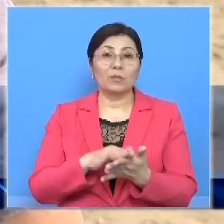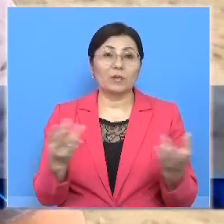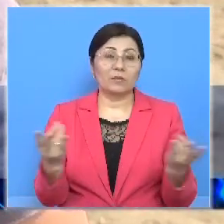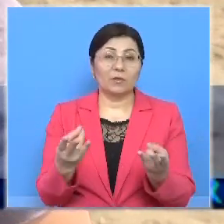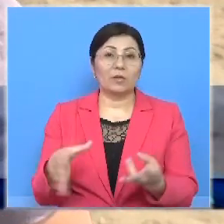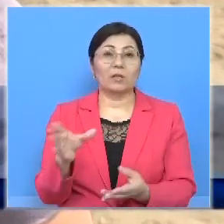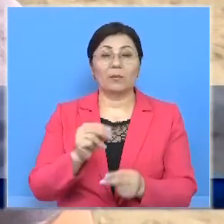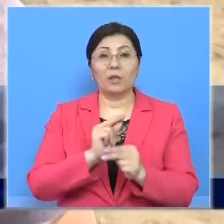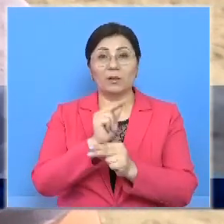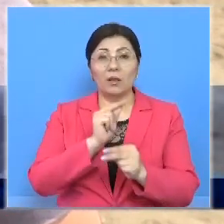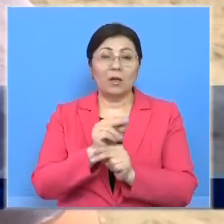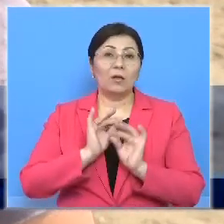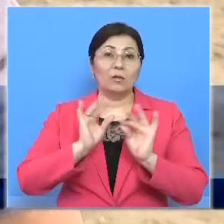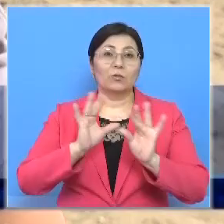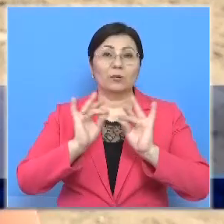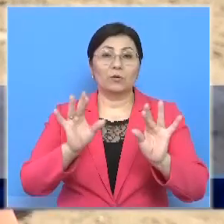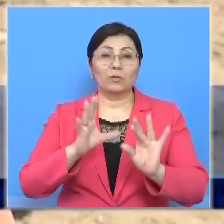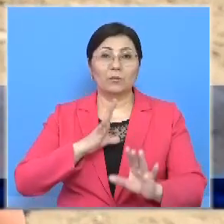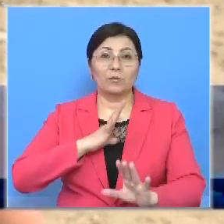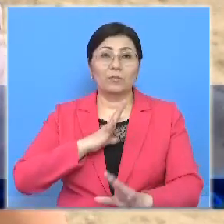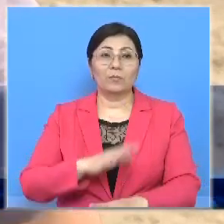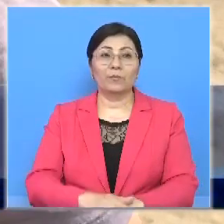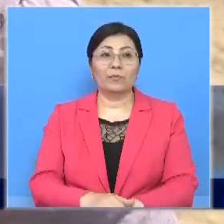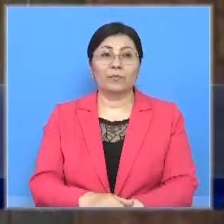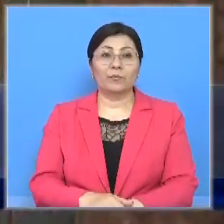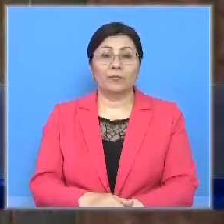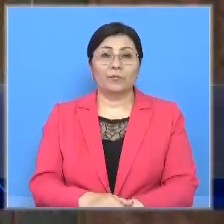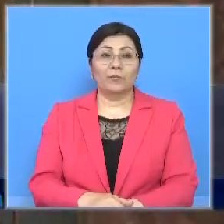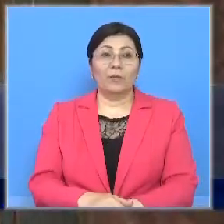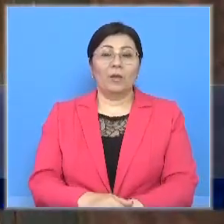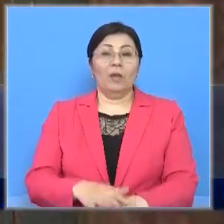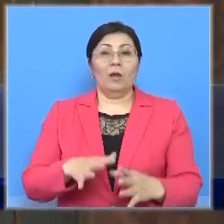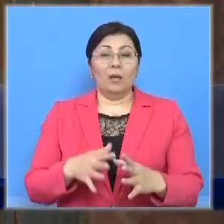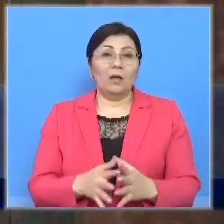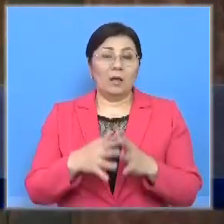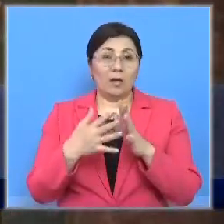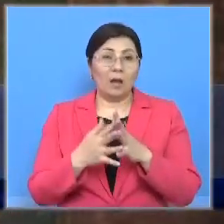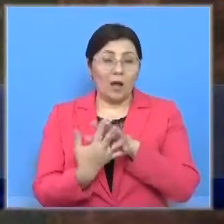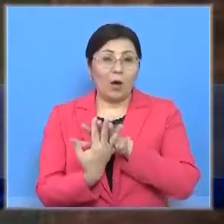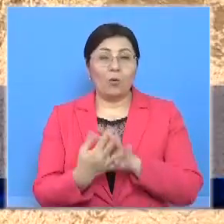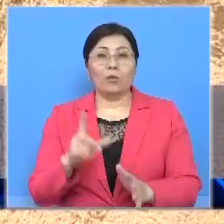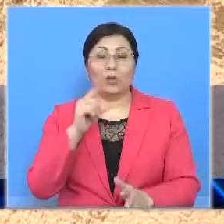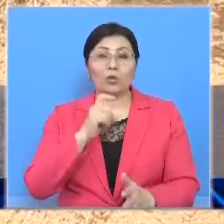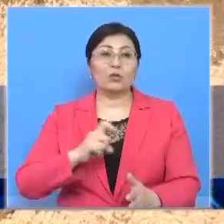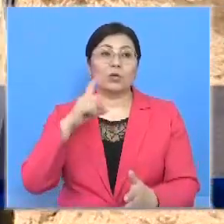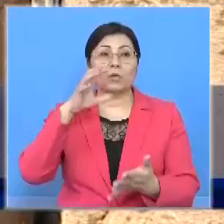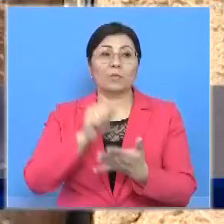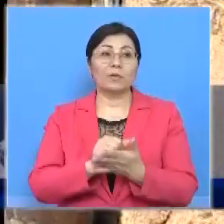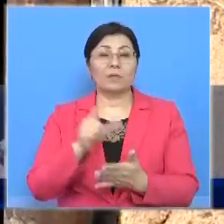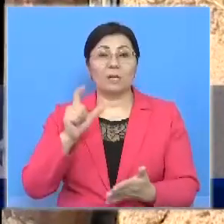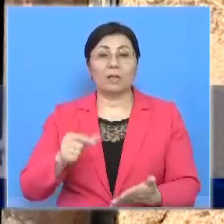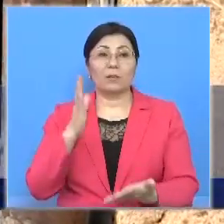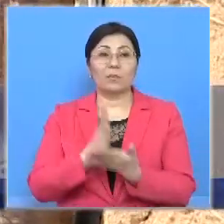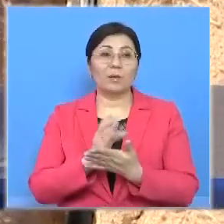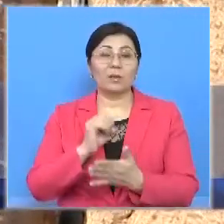қалай алатынын. Не нәрсеге жарататынын. Ауданда құс өсіріп отырған шаруалар да жоқ емес. Еркінгүл Амантаева